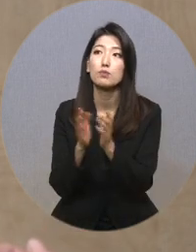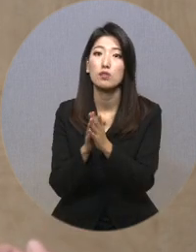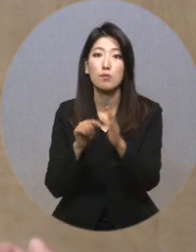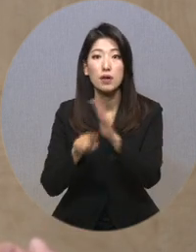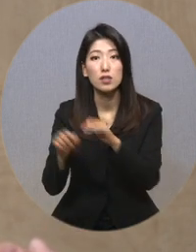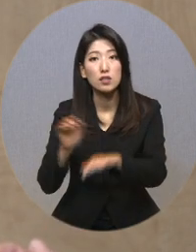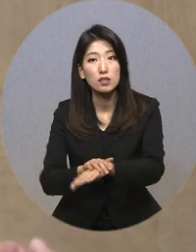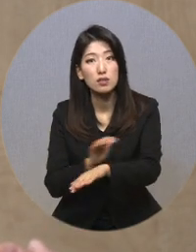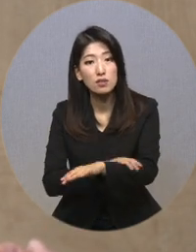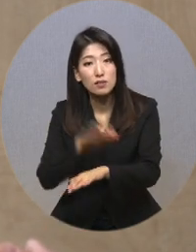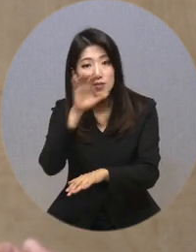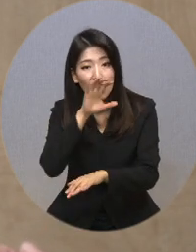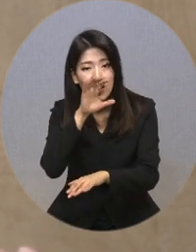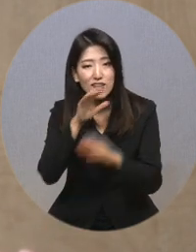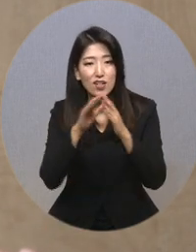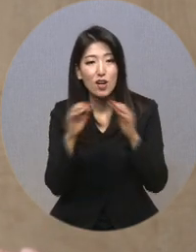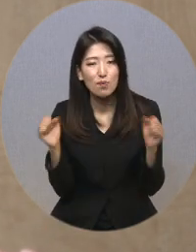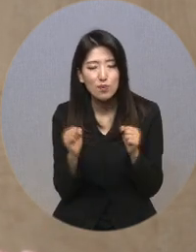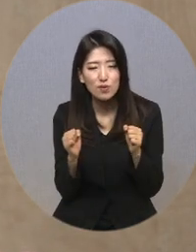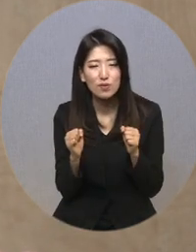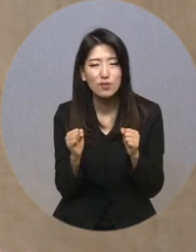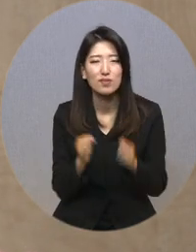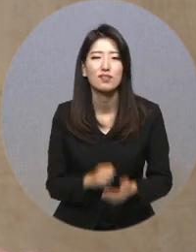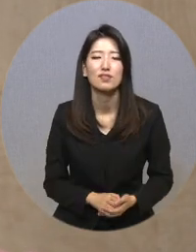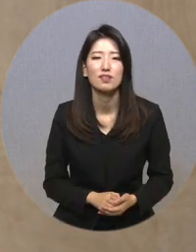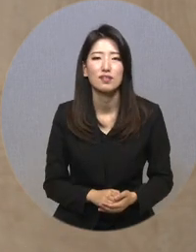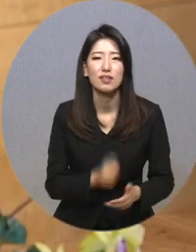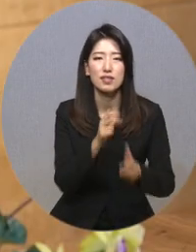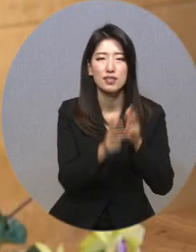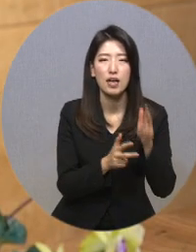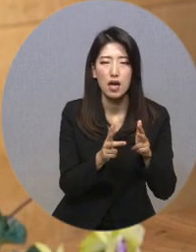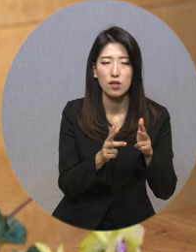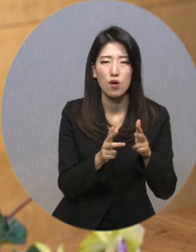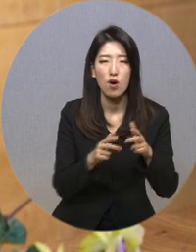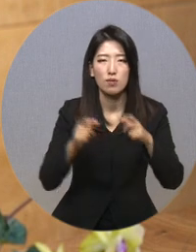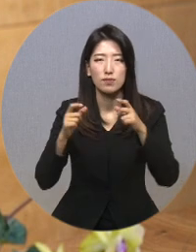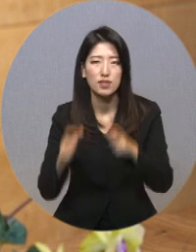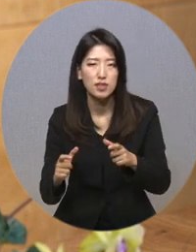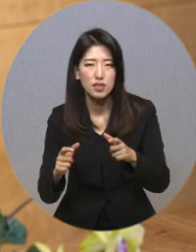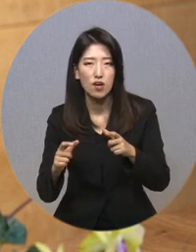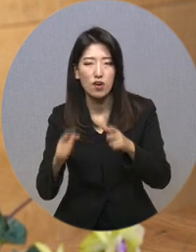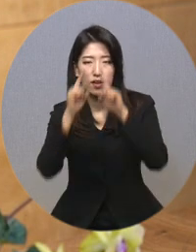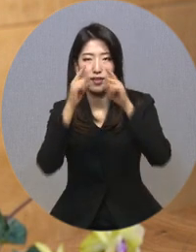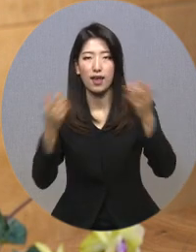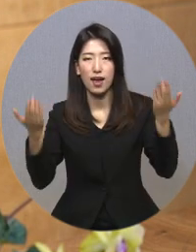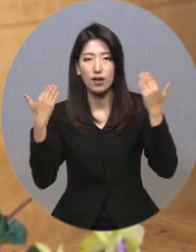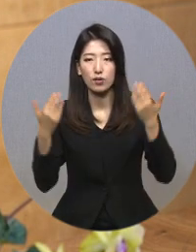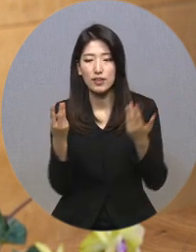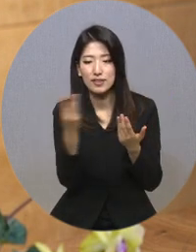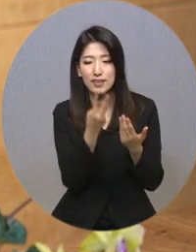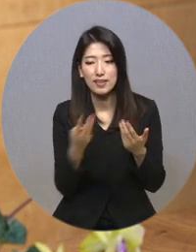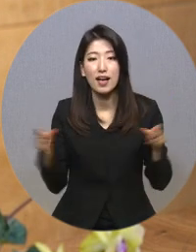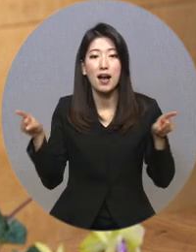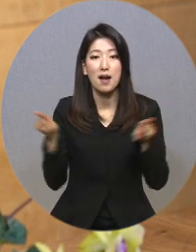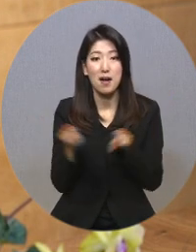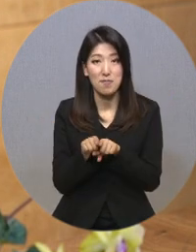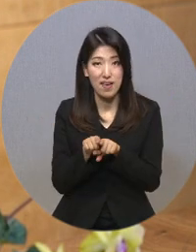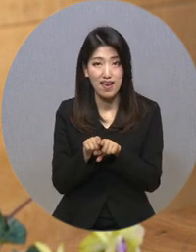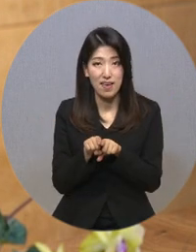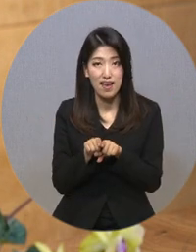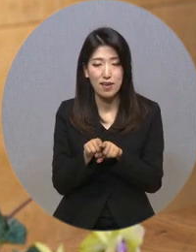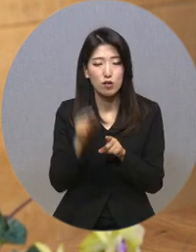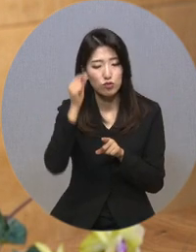우리 전라북도 하면 산학관 커플링 사업이잖아요. 네네. 산업체와 지자체와 저희 대학이 협약을 해서 학생 인력 양성을